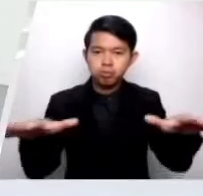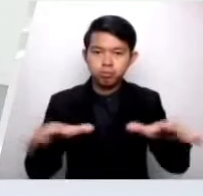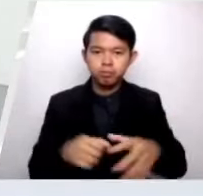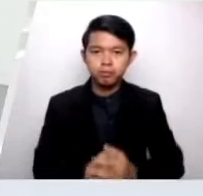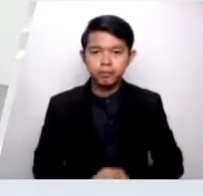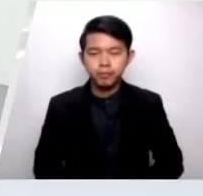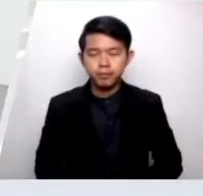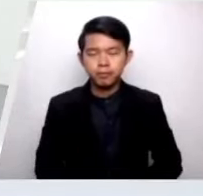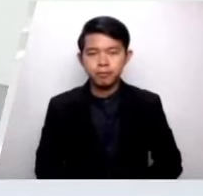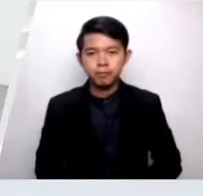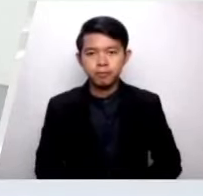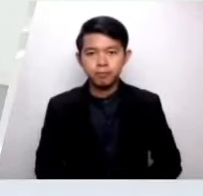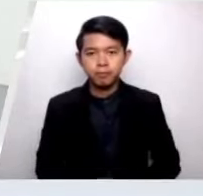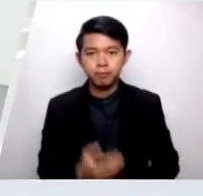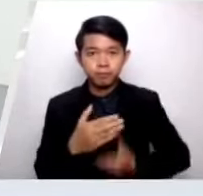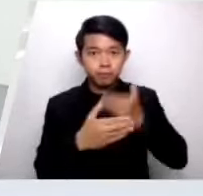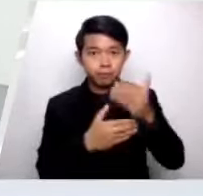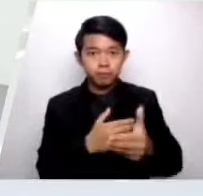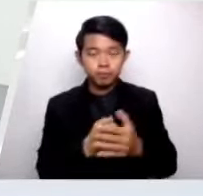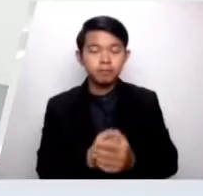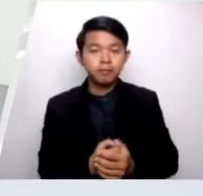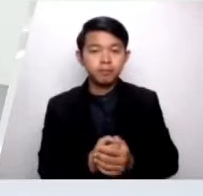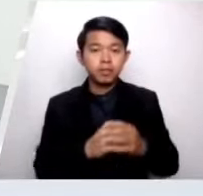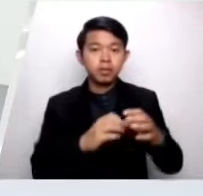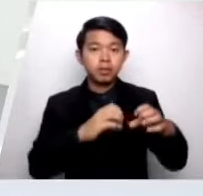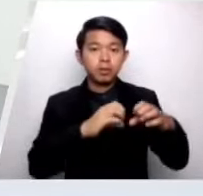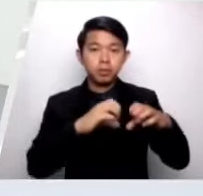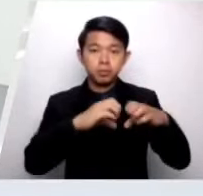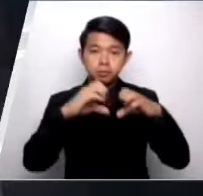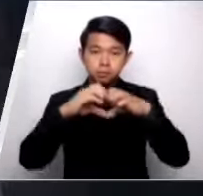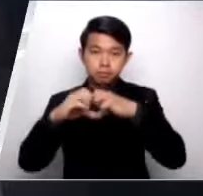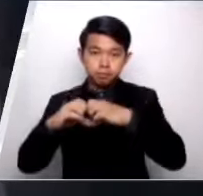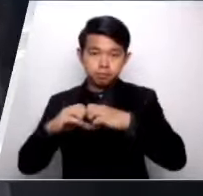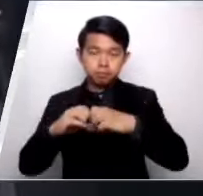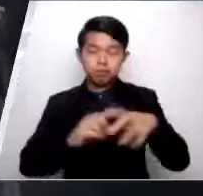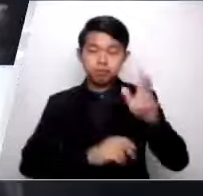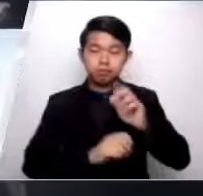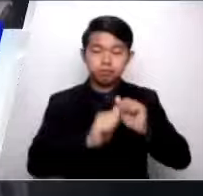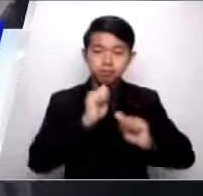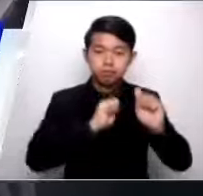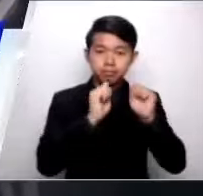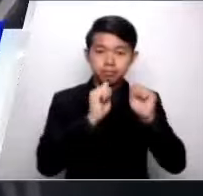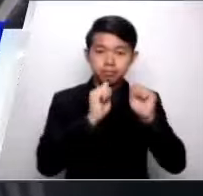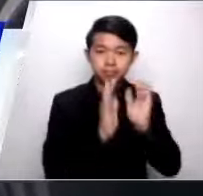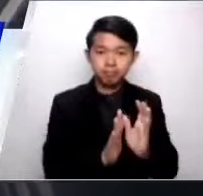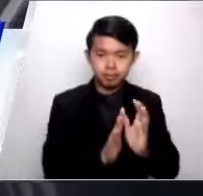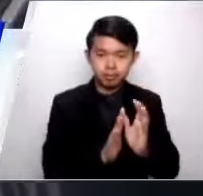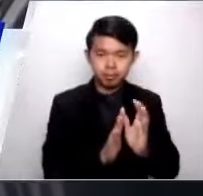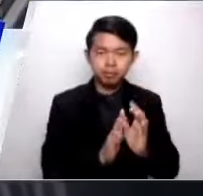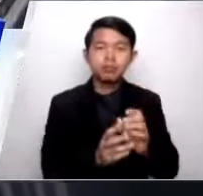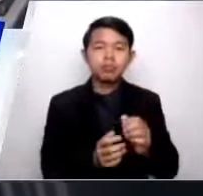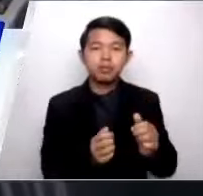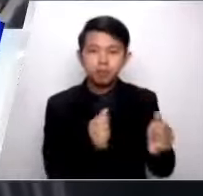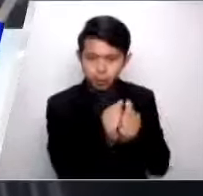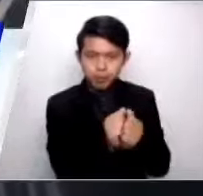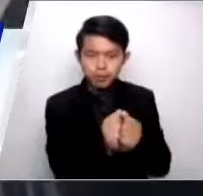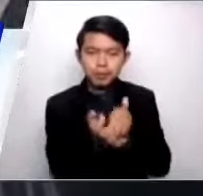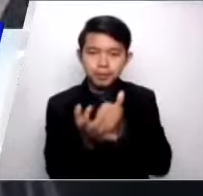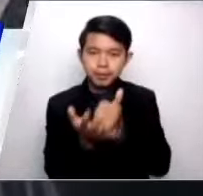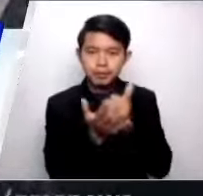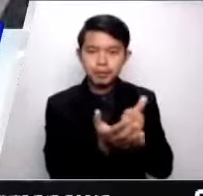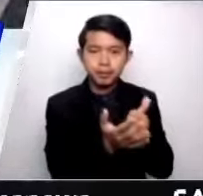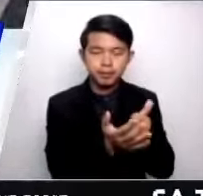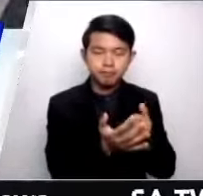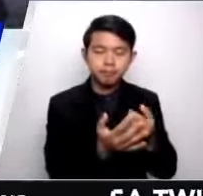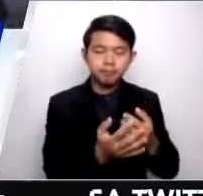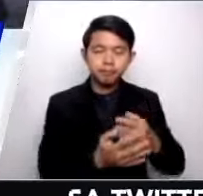Nagbayanihan ng Kapuso Stars para sa mga nasalanta ng Bagyong Christine. Nakisa sila sa Operasyon Bayanihan, Bagyong Christine